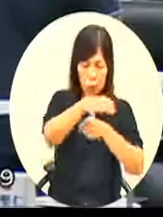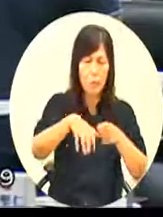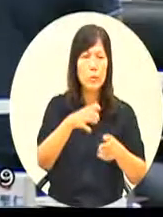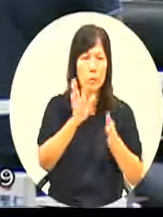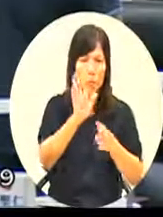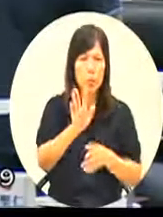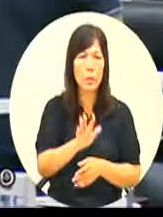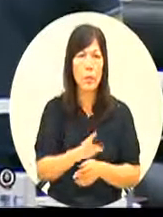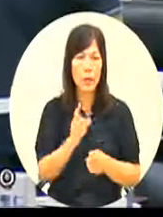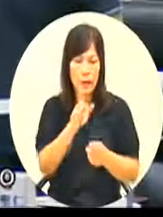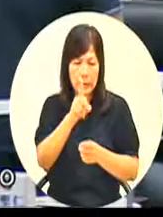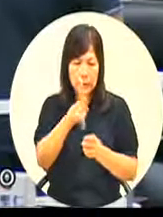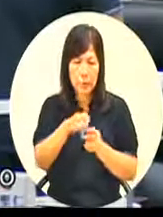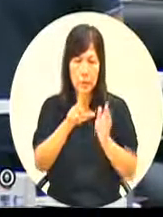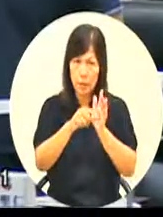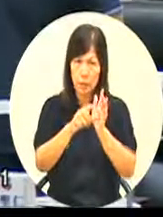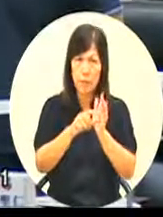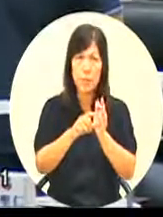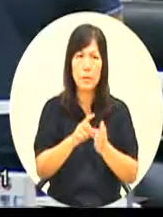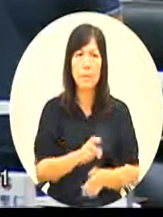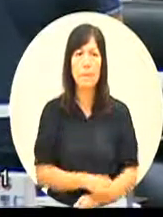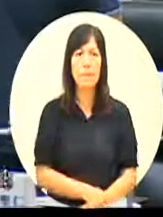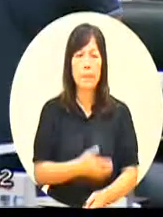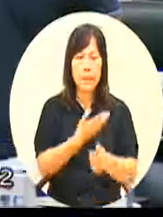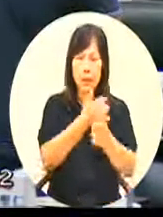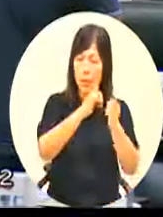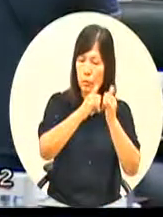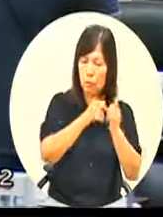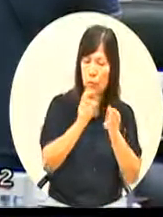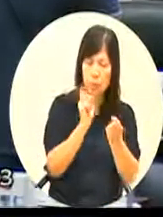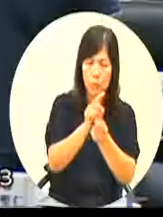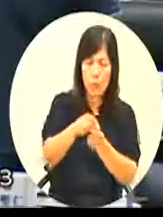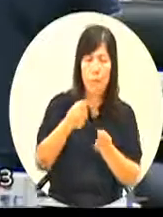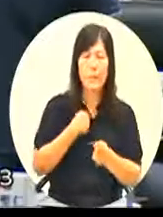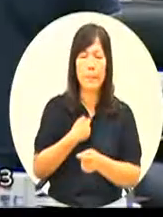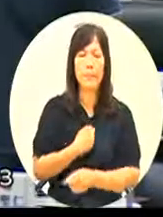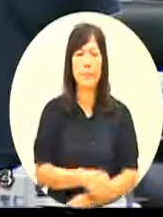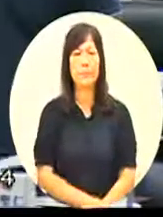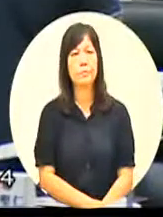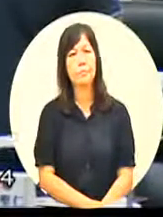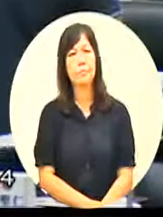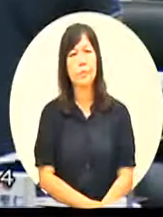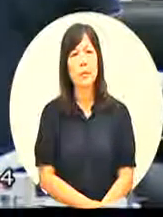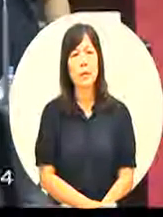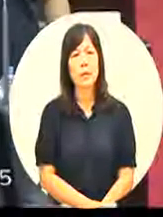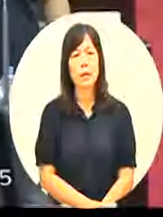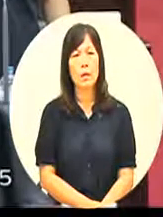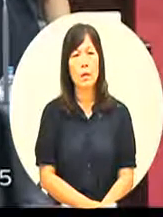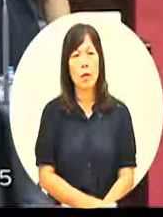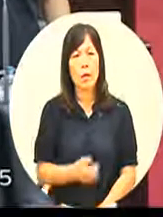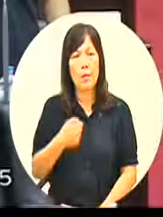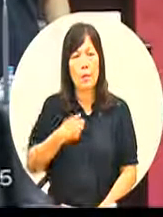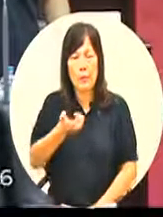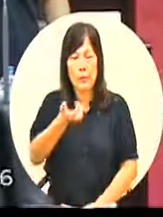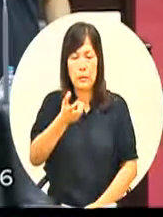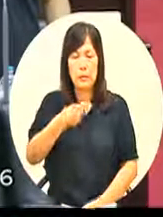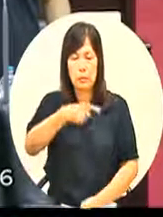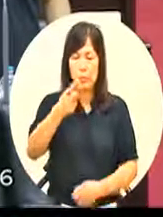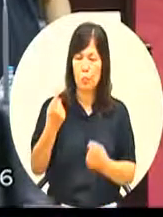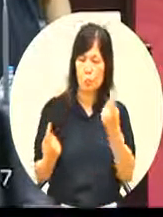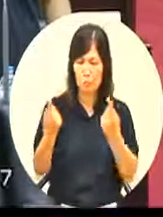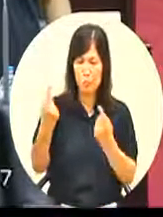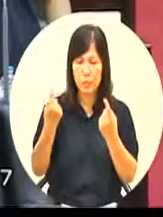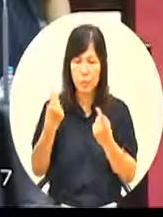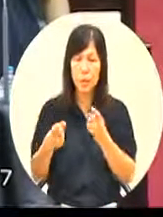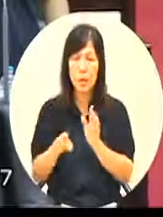也希望借由这样子的机会可以让市民朋友更了解哦。那其实我们去做这三个幼儿园的比较，我们